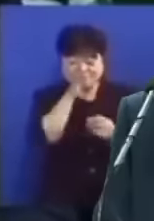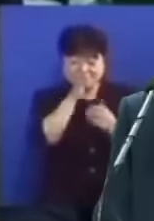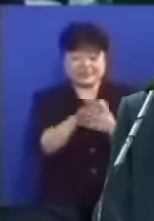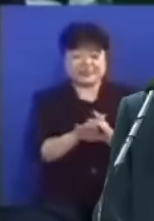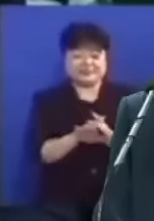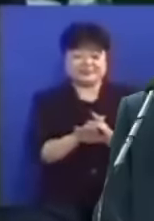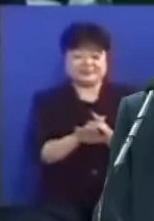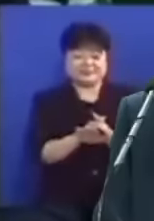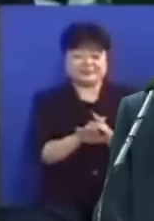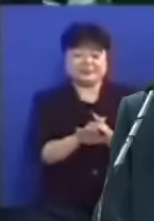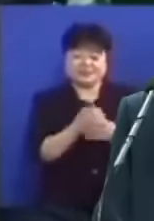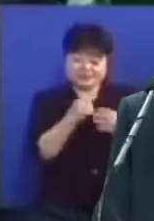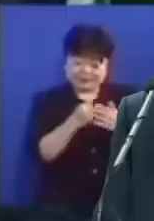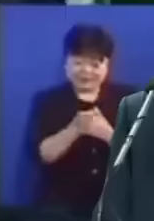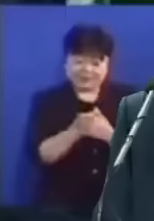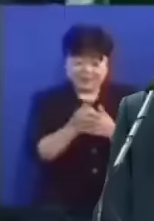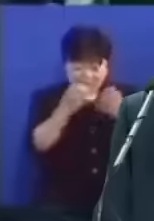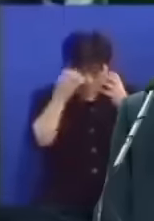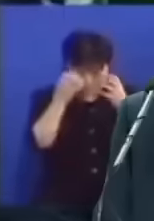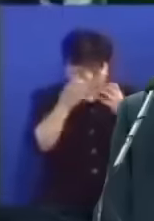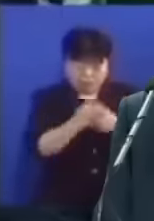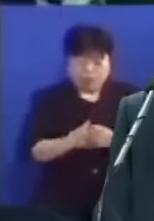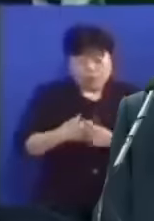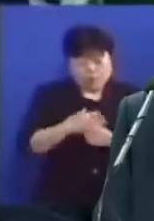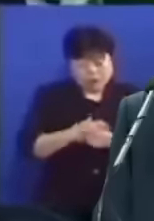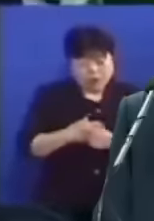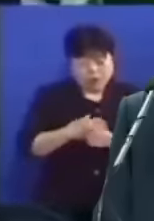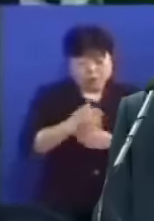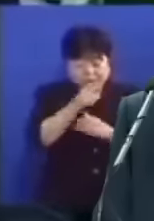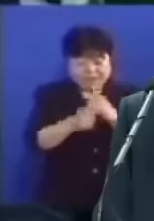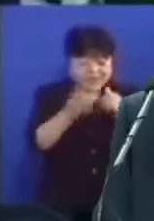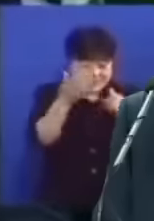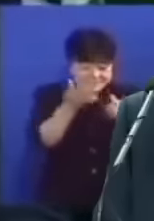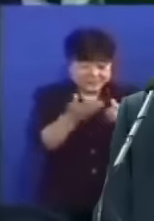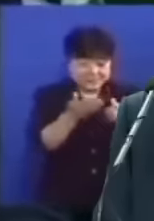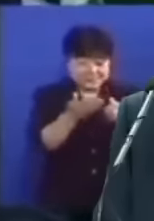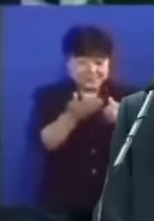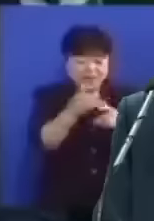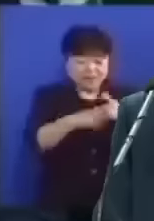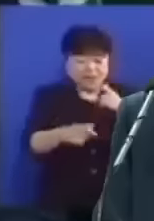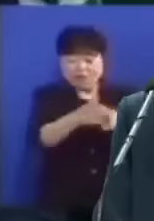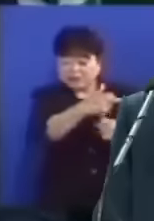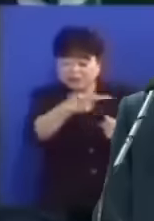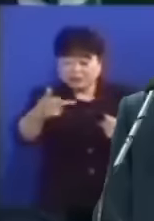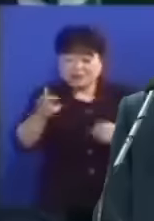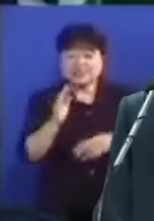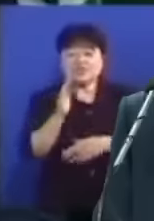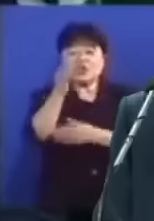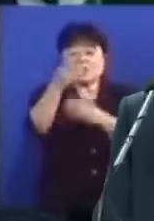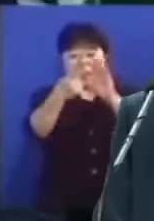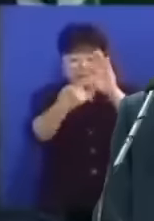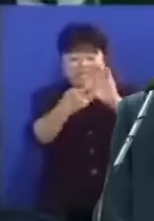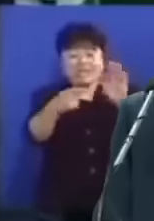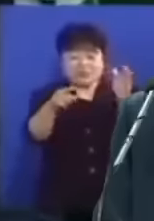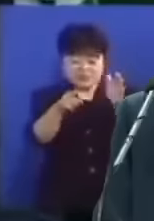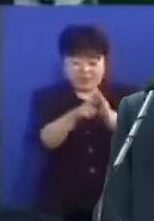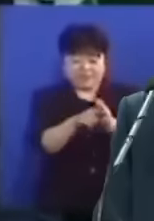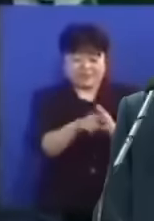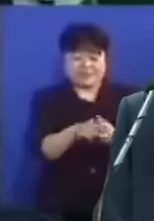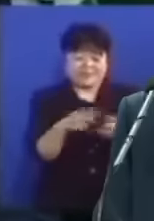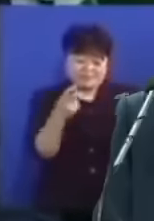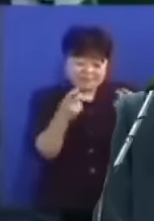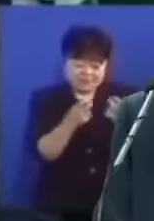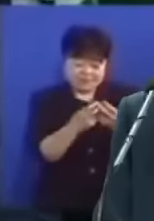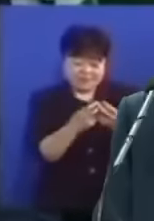것입니다. 이러므로 고통과 괴로움은 하나님이 더 큰 영광을 나타내기 위한